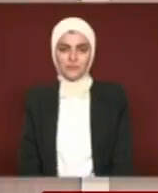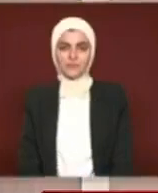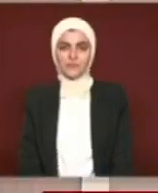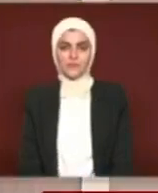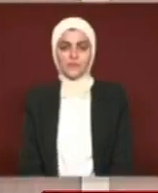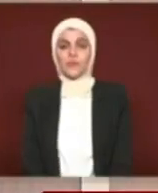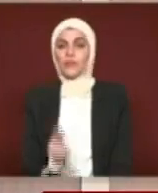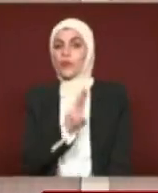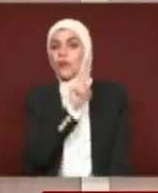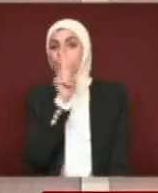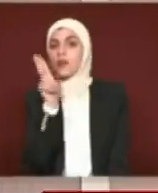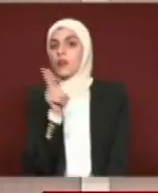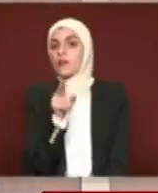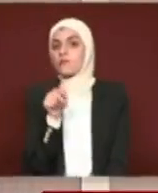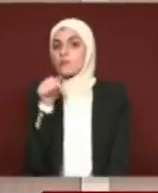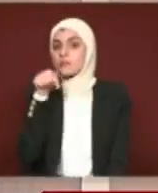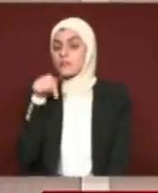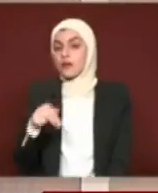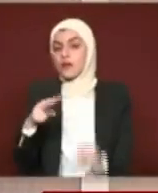لماذا نحن ندخل الحوار؟